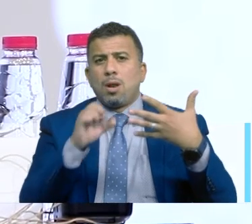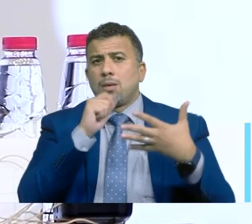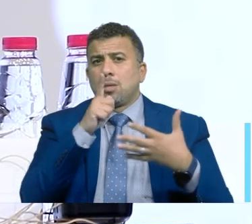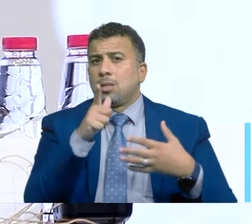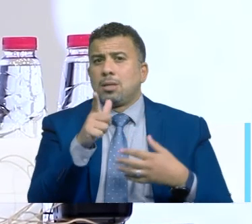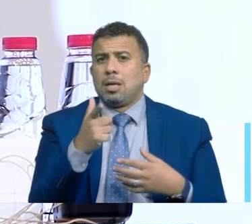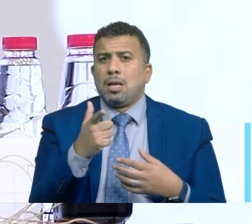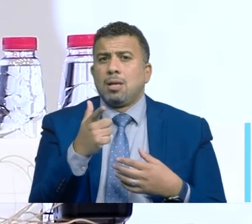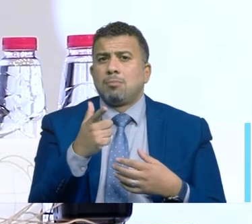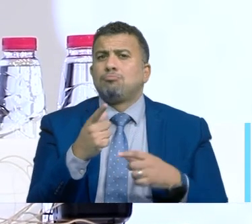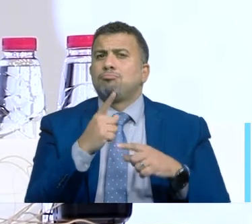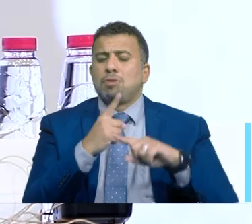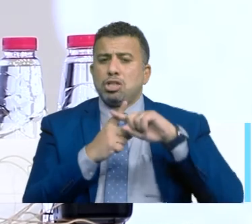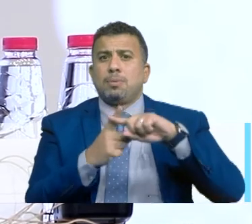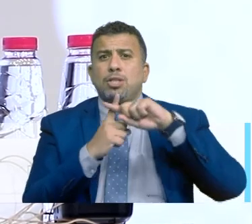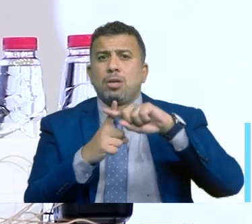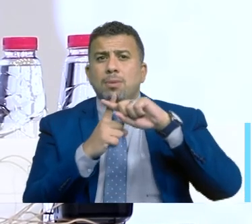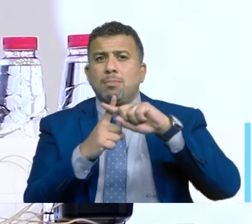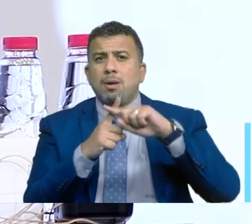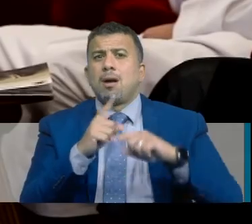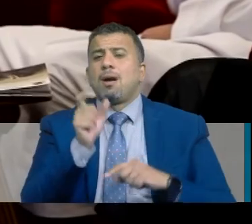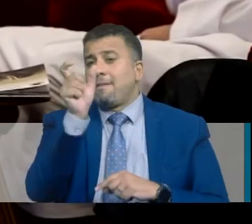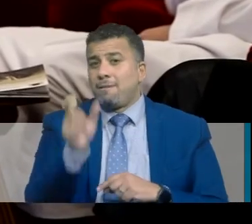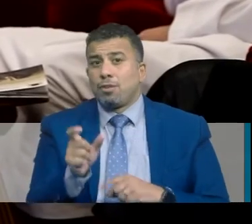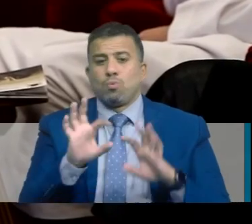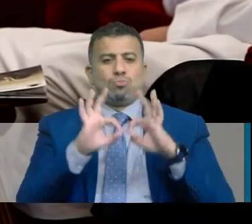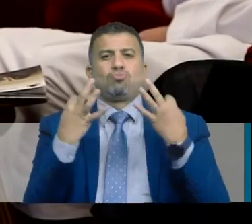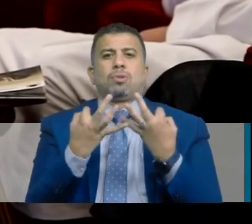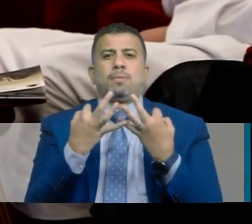لما في ذلك من اثار ايجابيات على الفرد والمجتمع